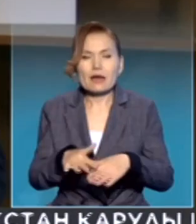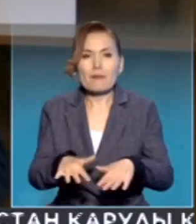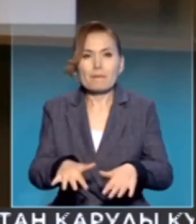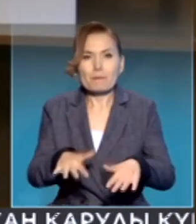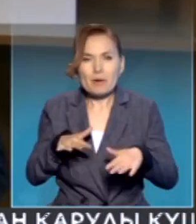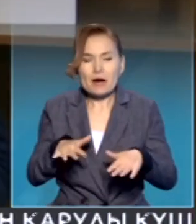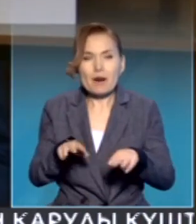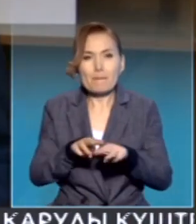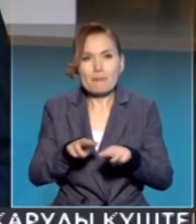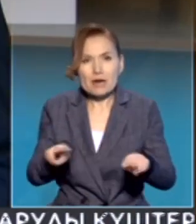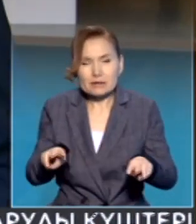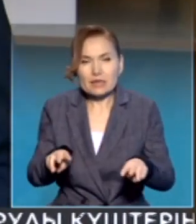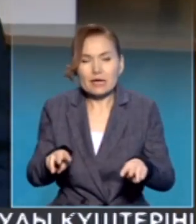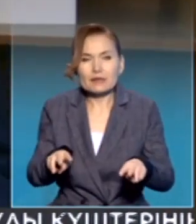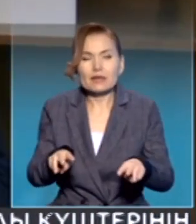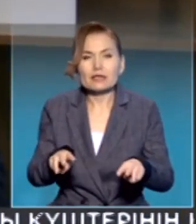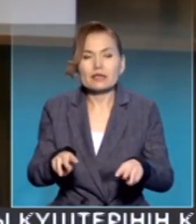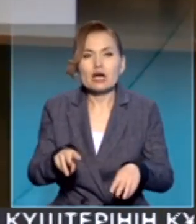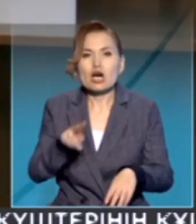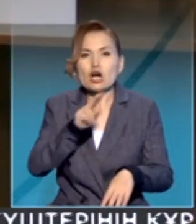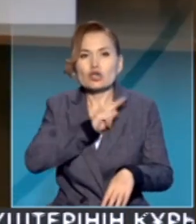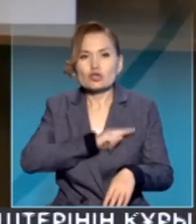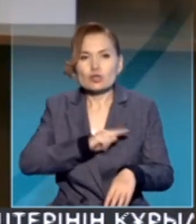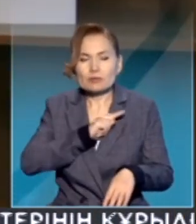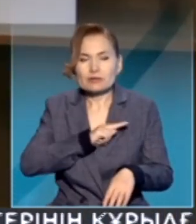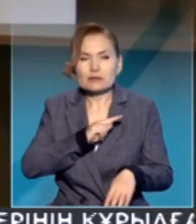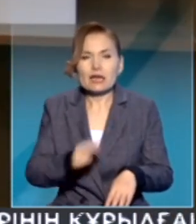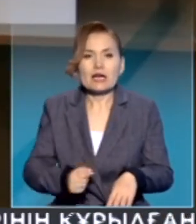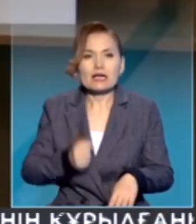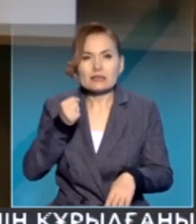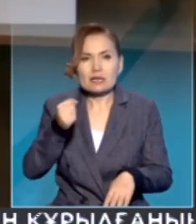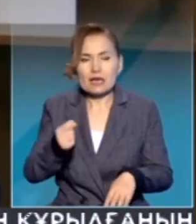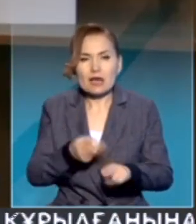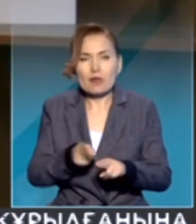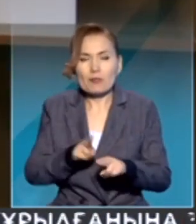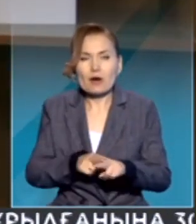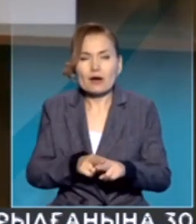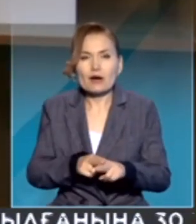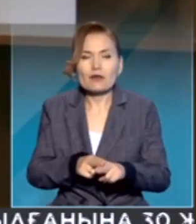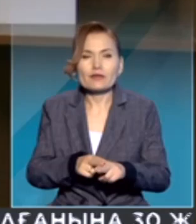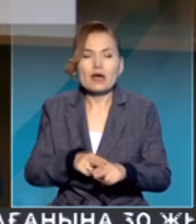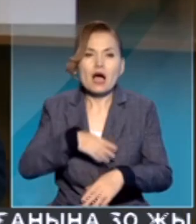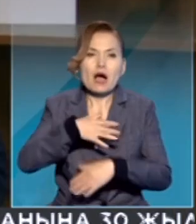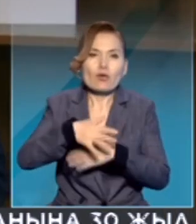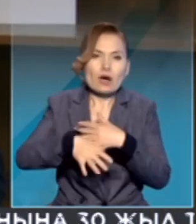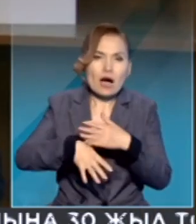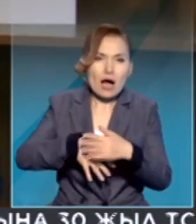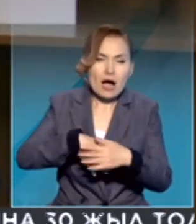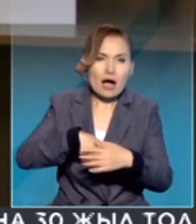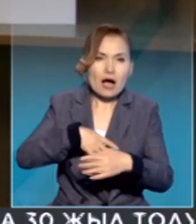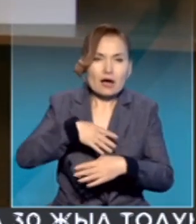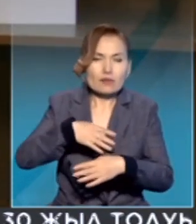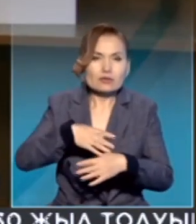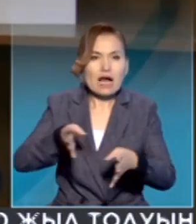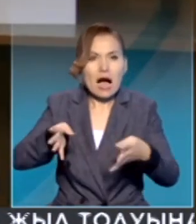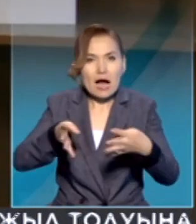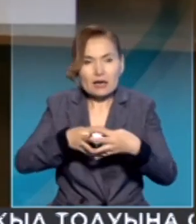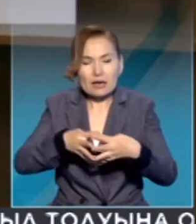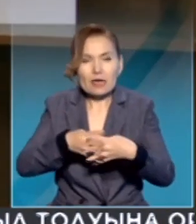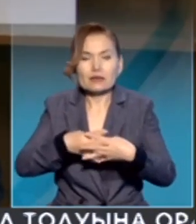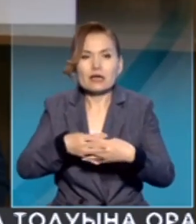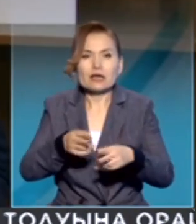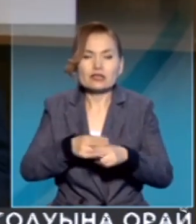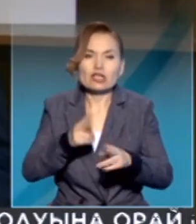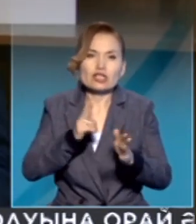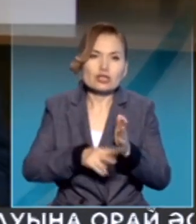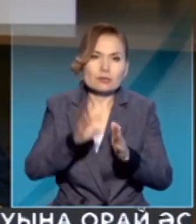парламент сайлауында ақырындап мажоритарлы және партиялық тізім бойынша аралас сайлау жүйесіне көшкелі жатырмыз. Мәжіліс мысалға 70%